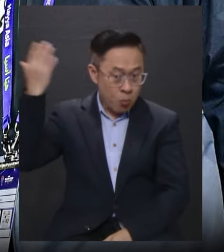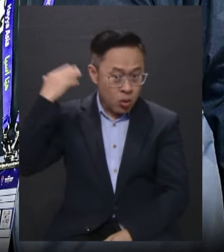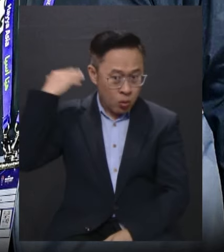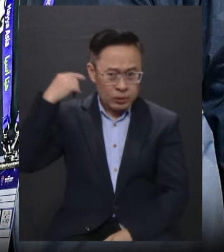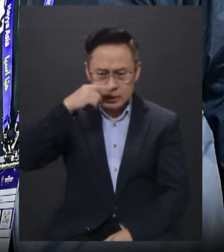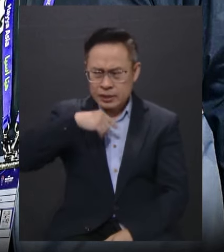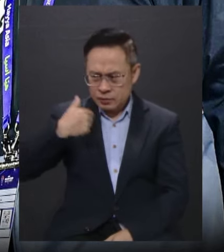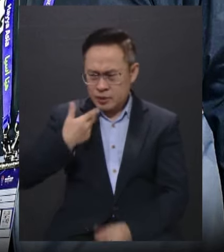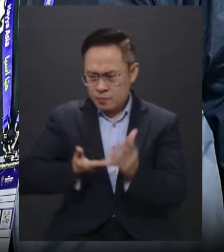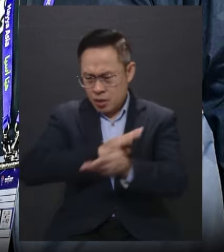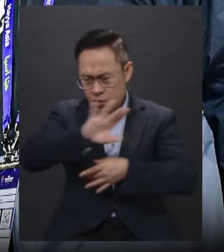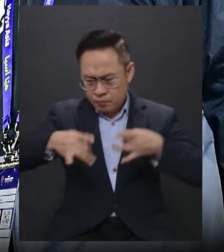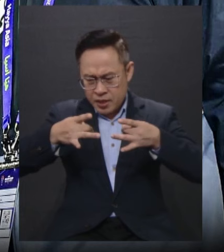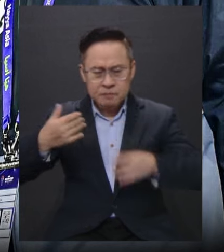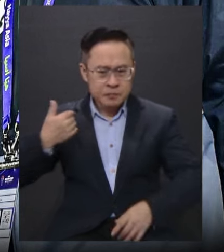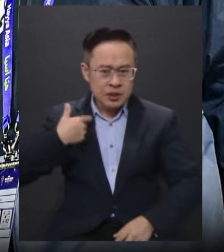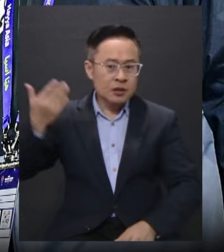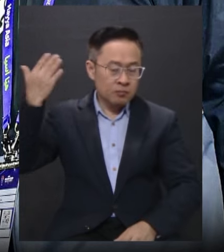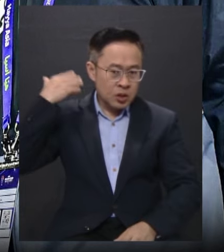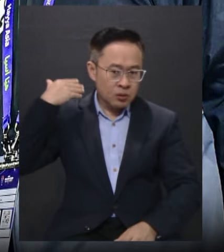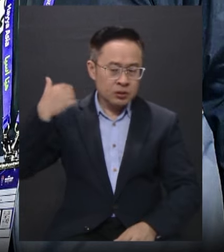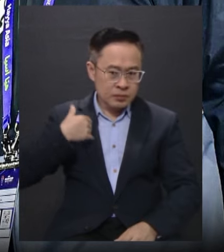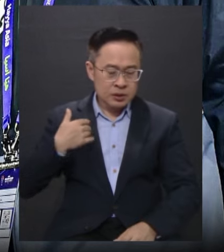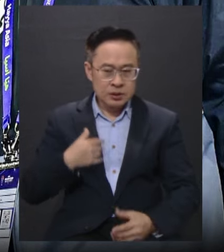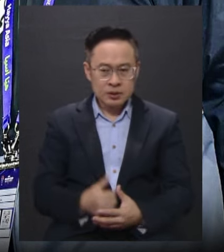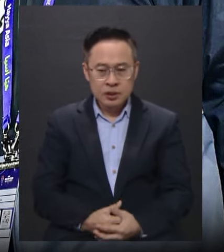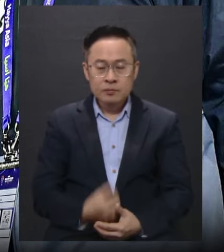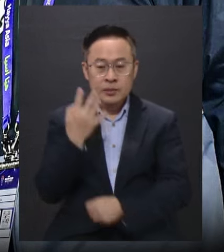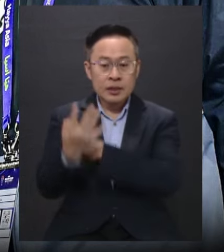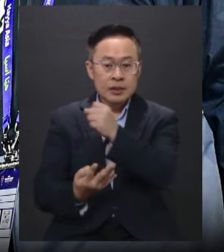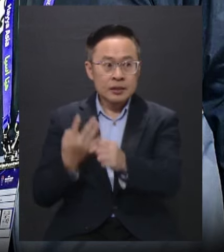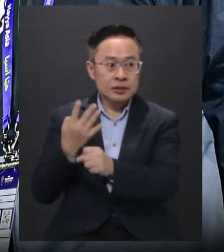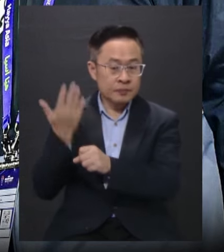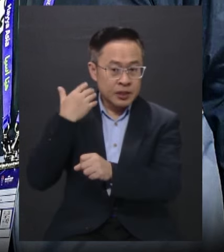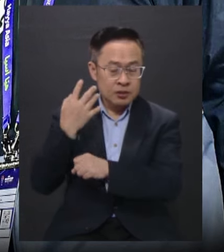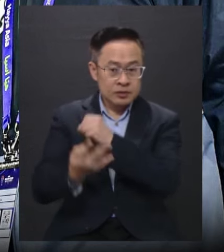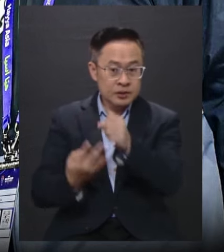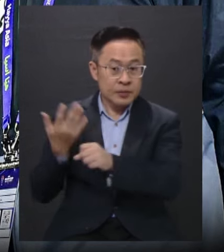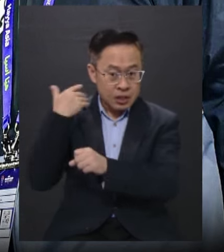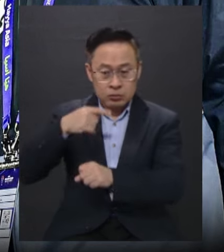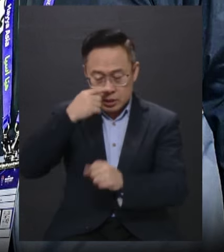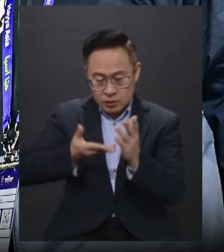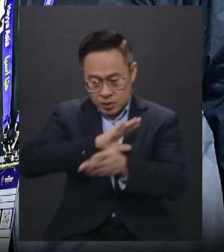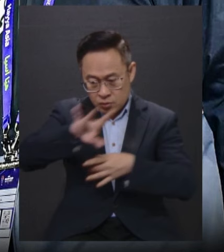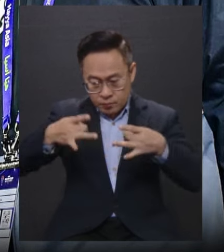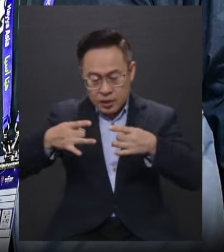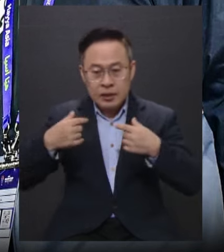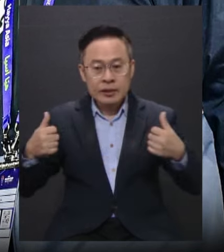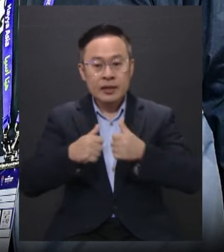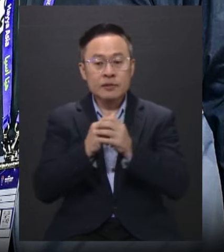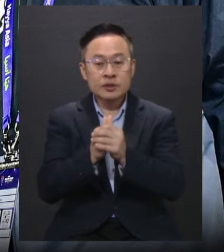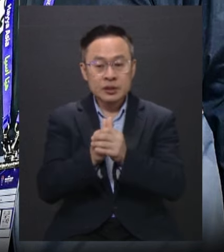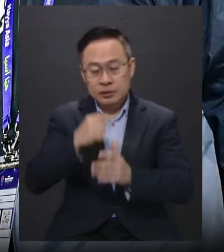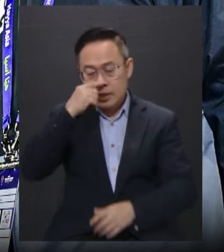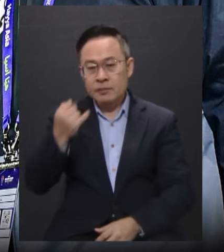าสู่รอบ16ทีมสุดท้ายครั้งล่าสุดเราก็ผ่านเข้าสู่รอบ16ทีมสุดท้ายมาแล้วในปี2019แล้วก็แพ้ให้กับจีนไปแบบน่าเสียด